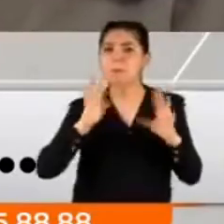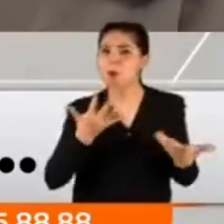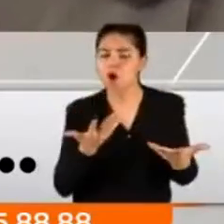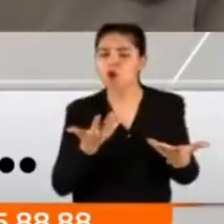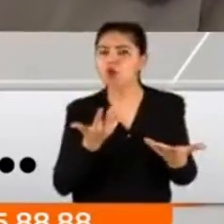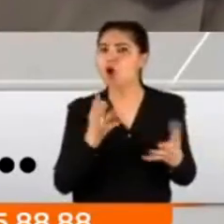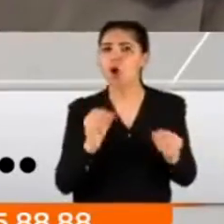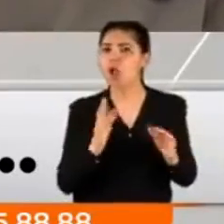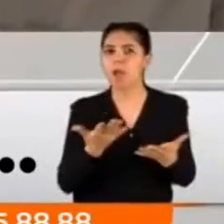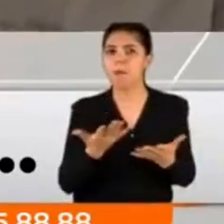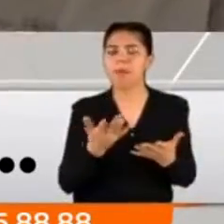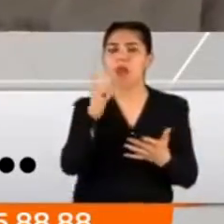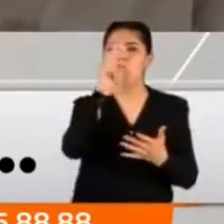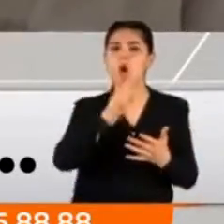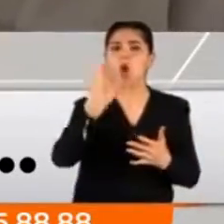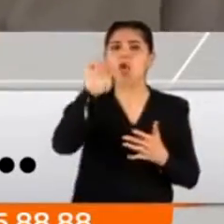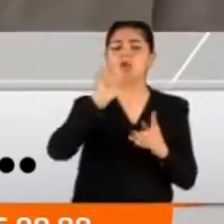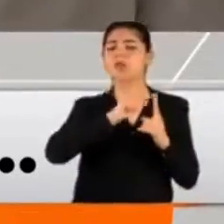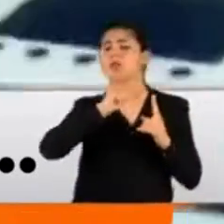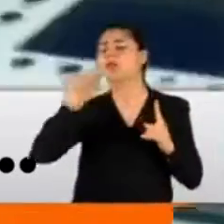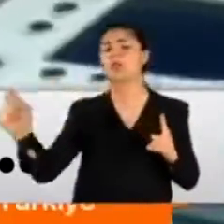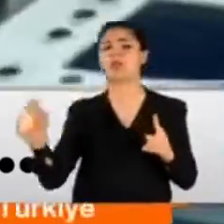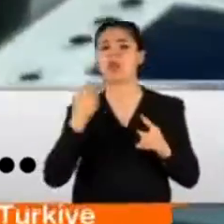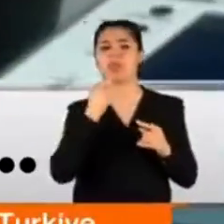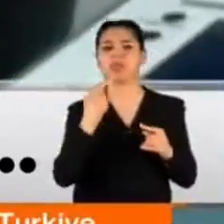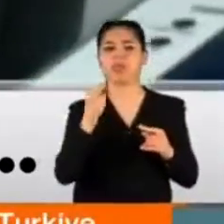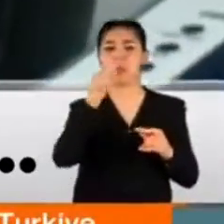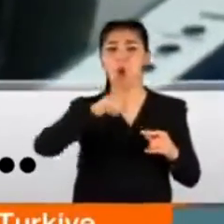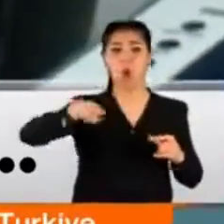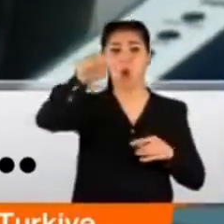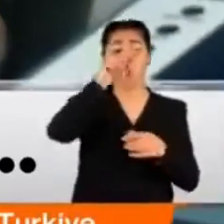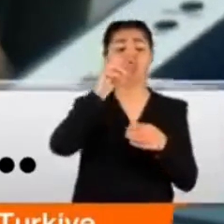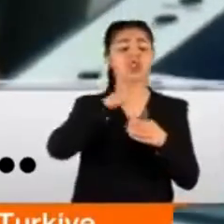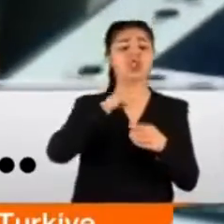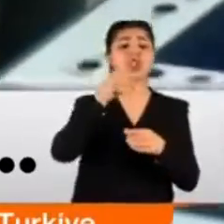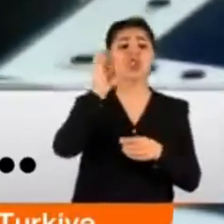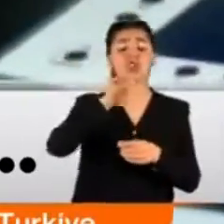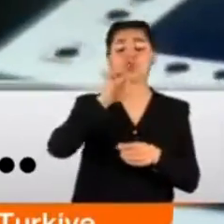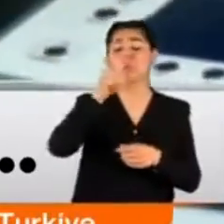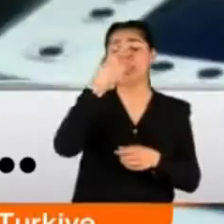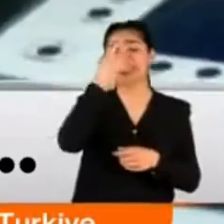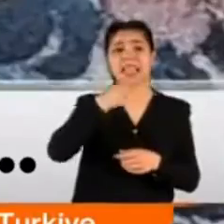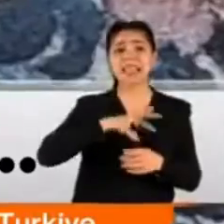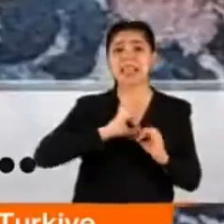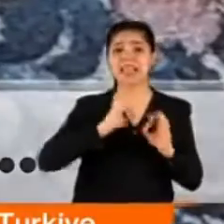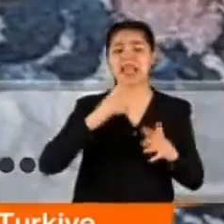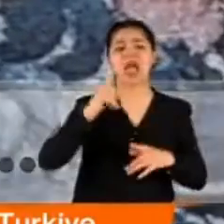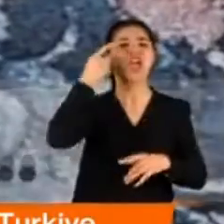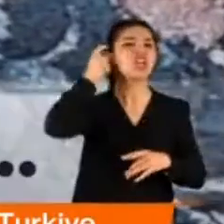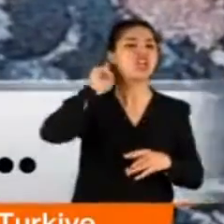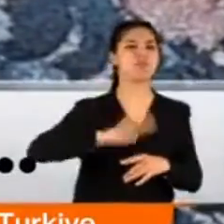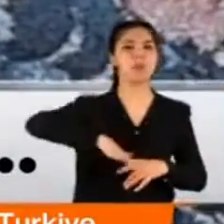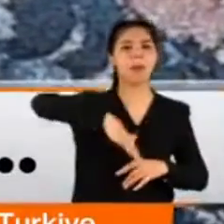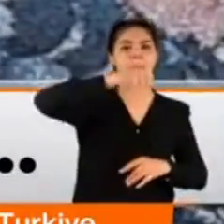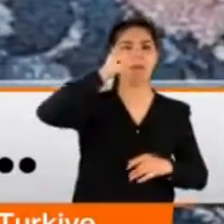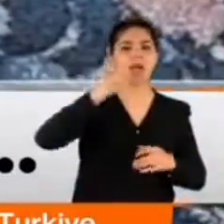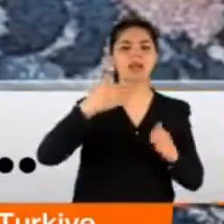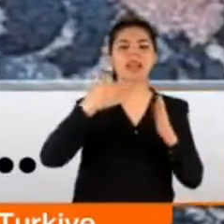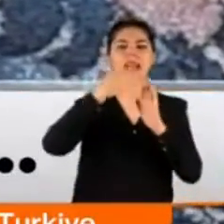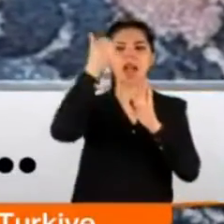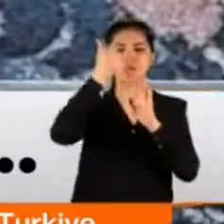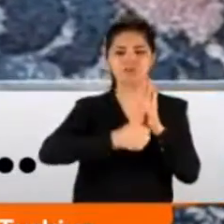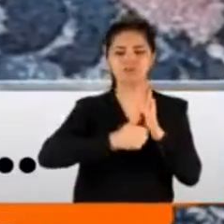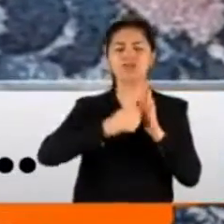gelmiyor 17 gün çok uzun bir süre onların şimdi tek bir isteği var o da işitme merkezlerinin de tam kapanma